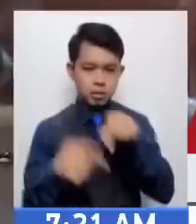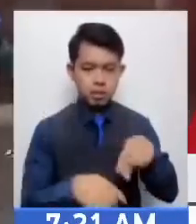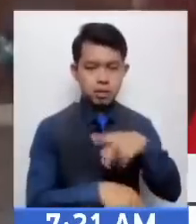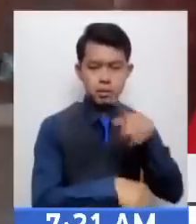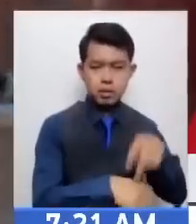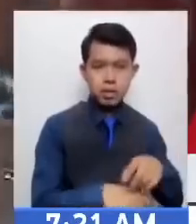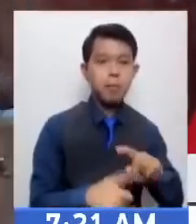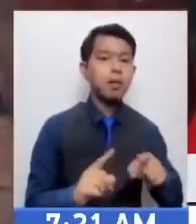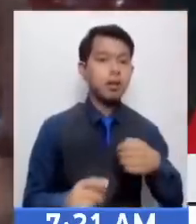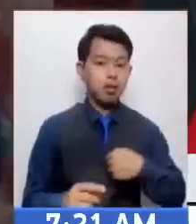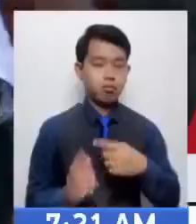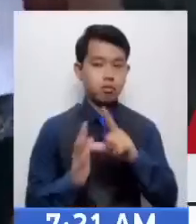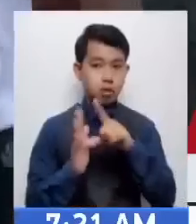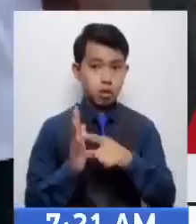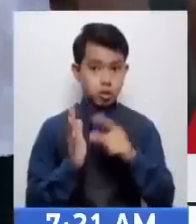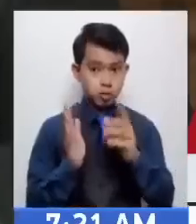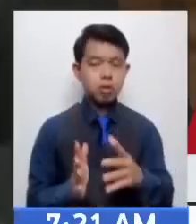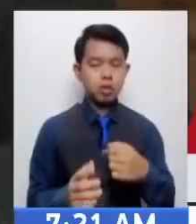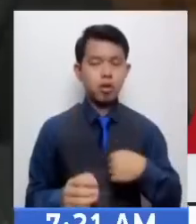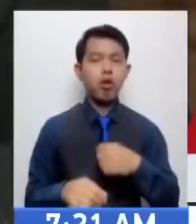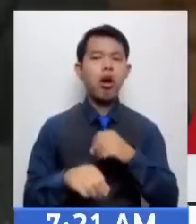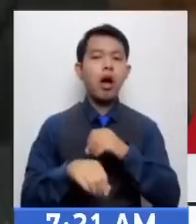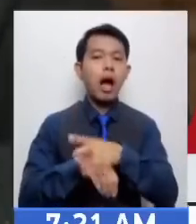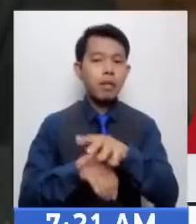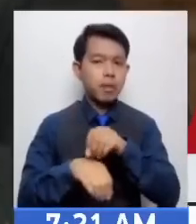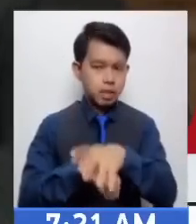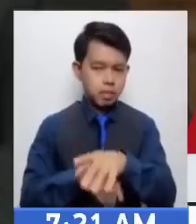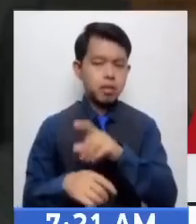po? Yun po ang